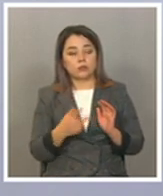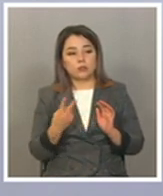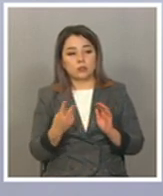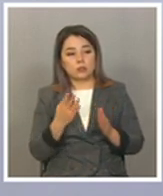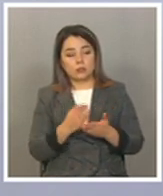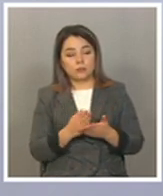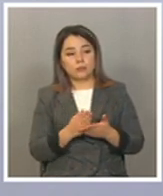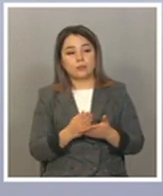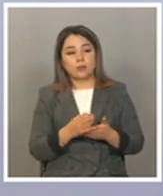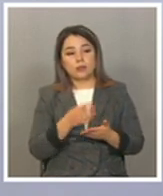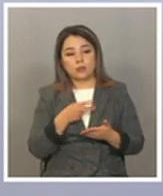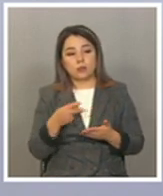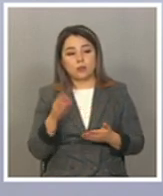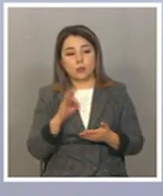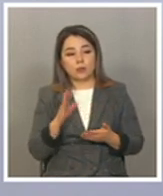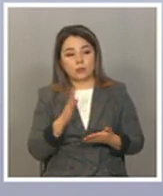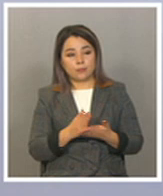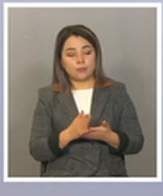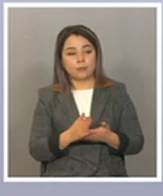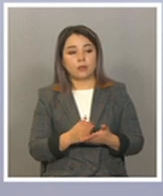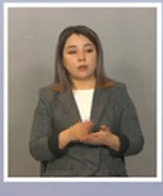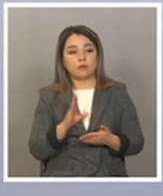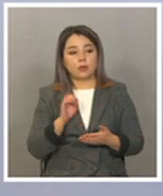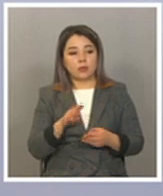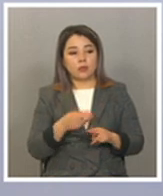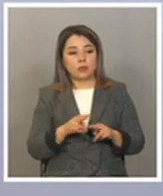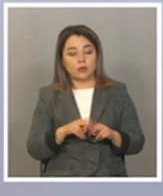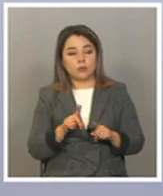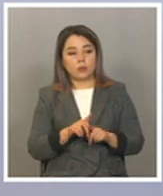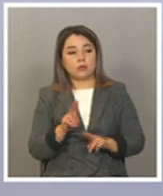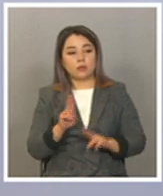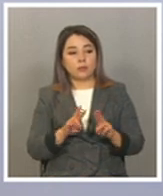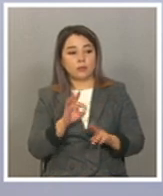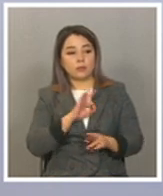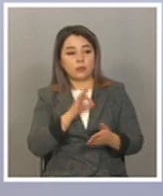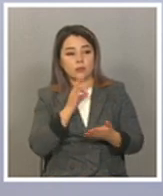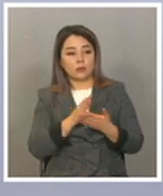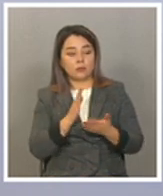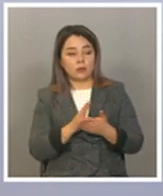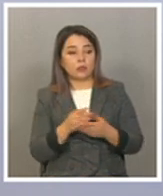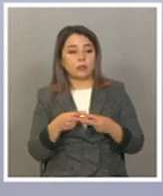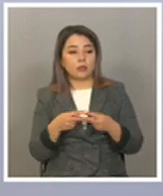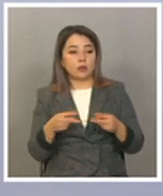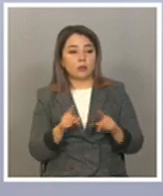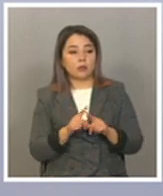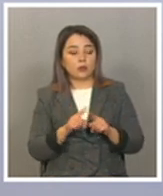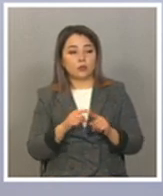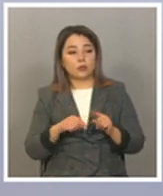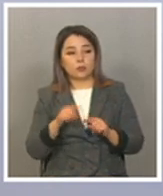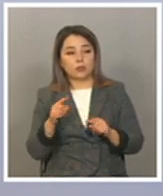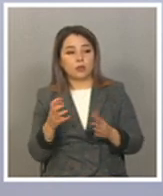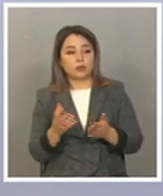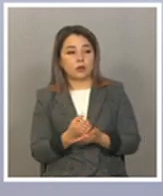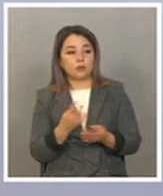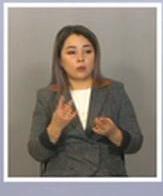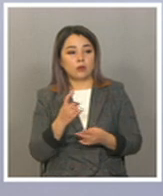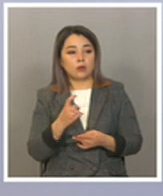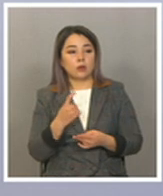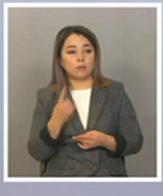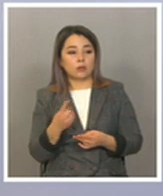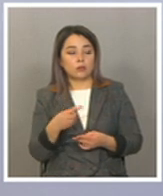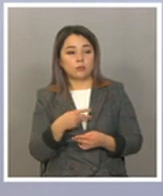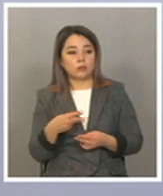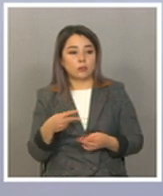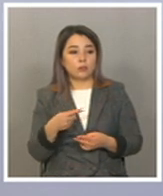432 тең 0-ге. Виет теоремасын пайдалану арқылы теңдеудің түбірлерін табамыз. Х1 тең